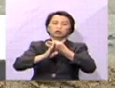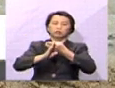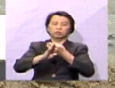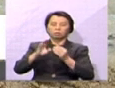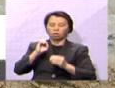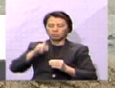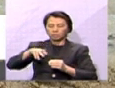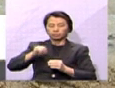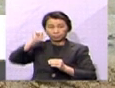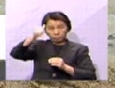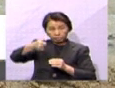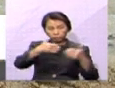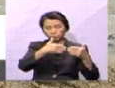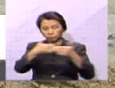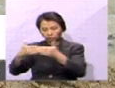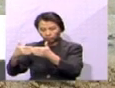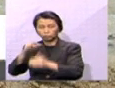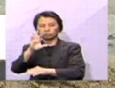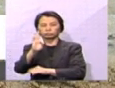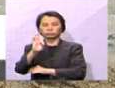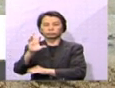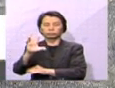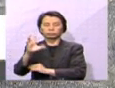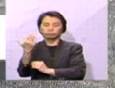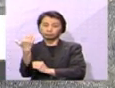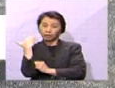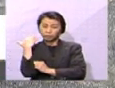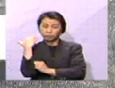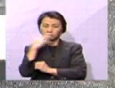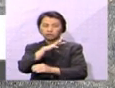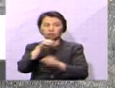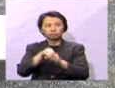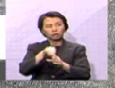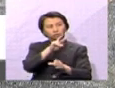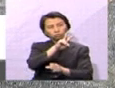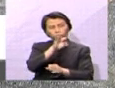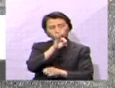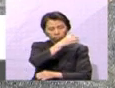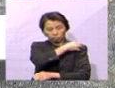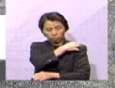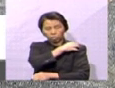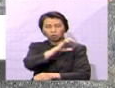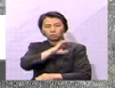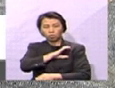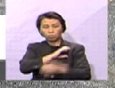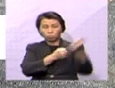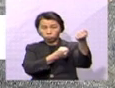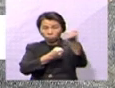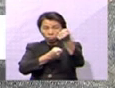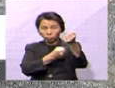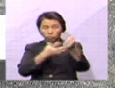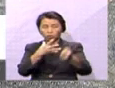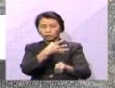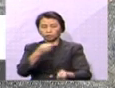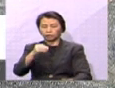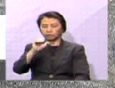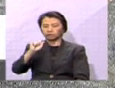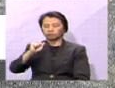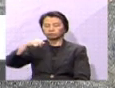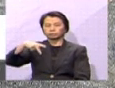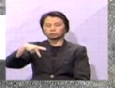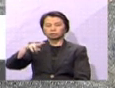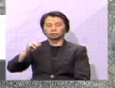operasi kemudiannya disambung pada pukul 9 pagi tadi melibatkan 29 pegawai dan anggota polis Bomba serta angkatan pertahanan